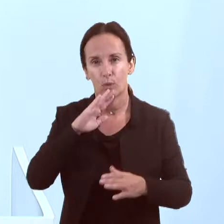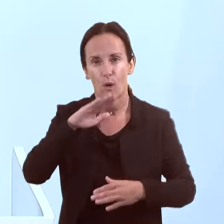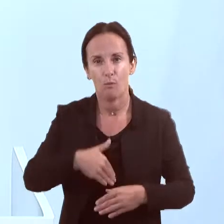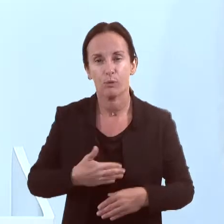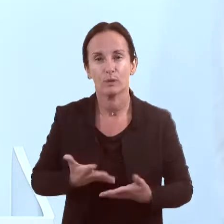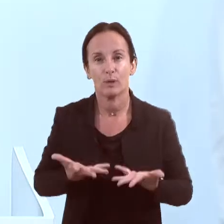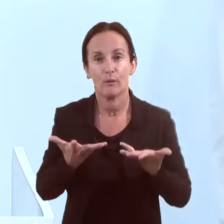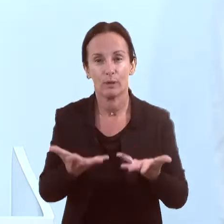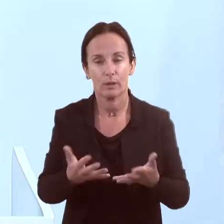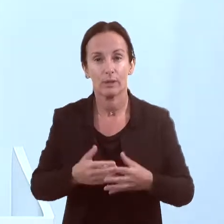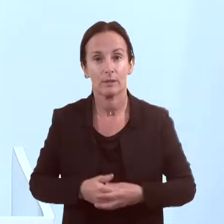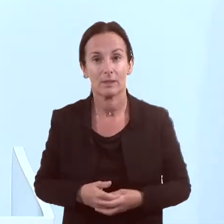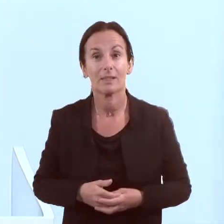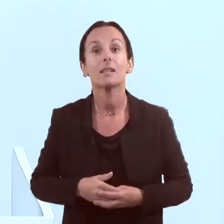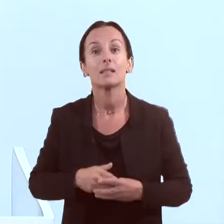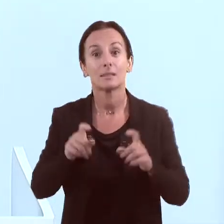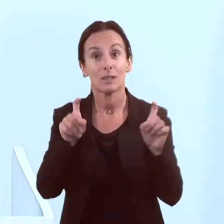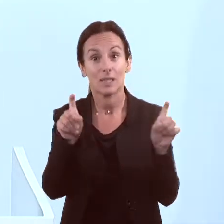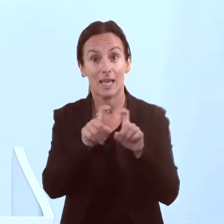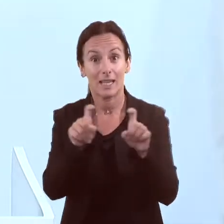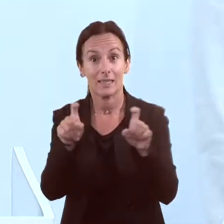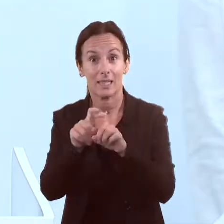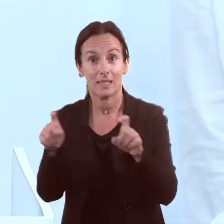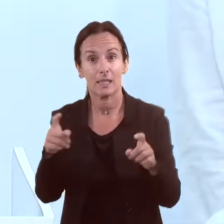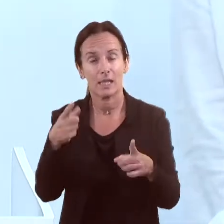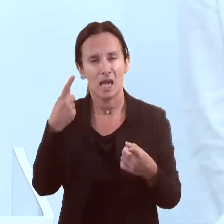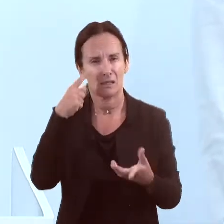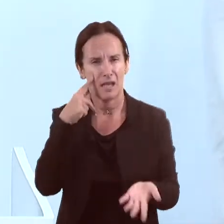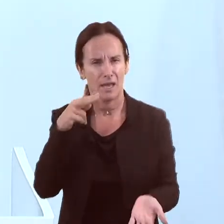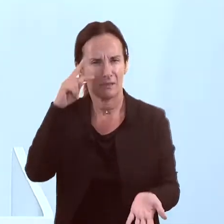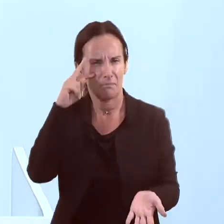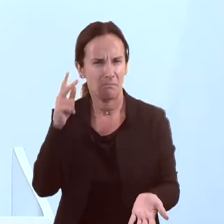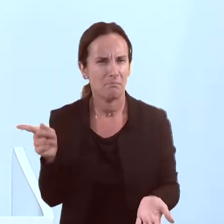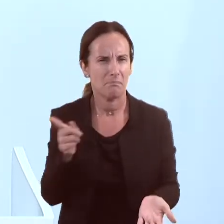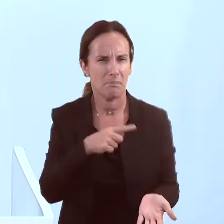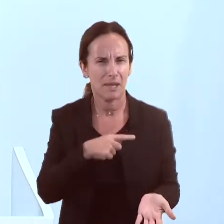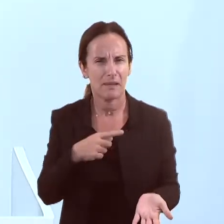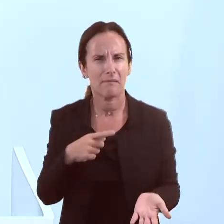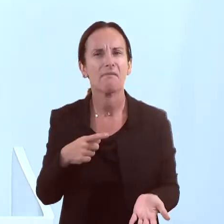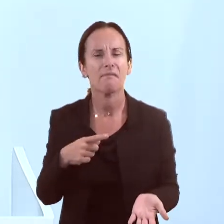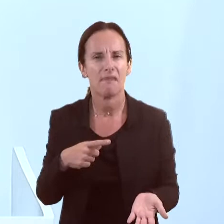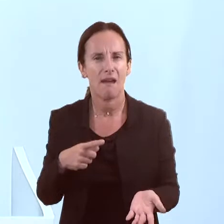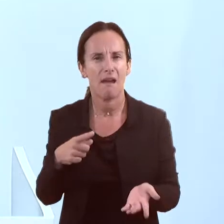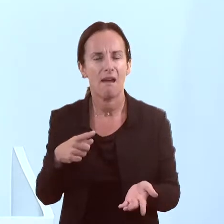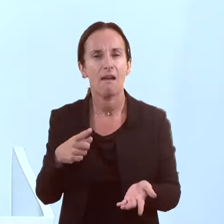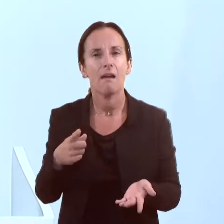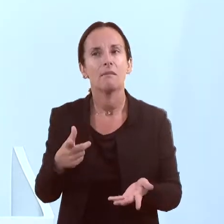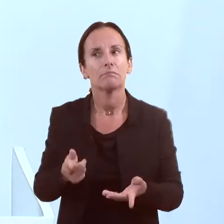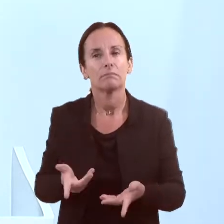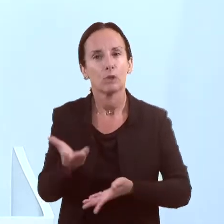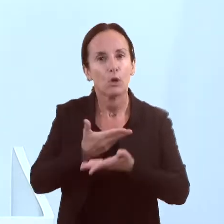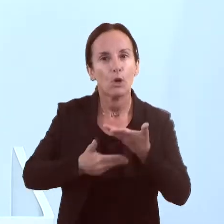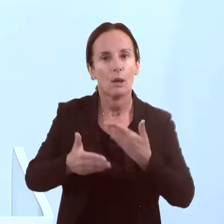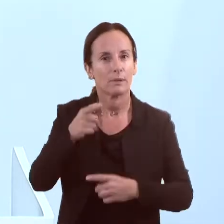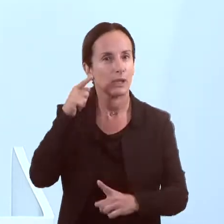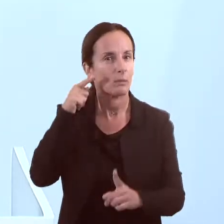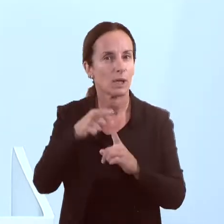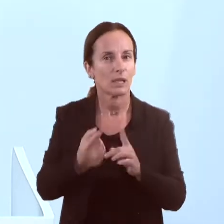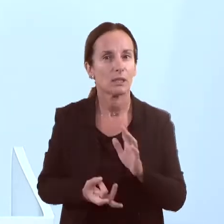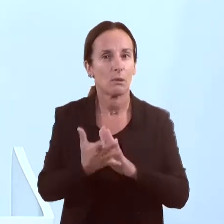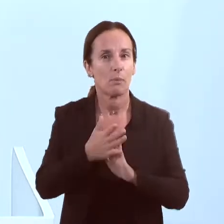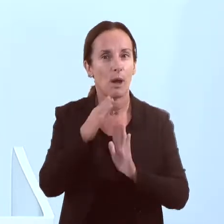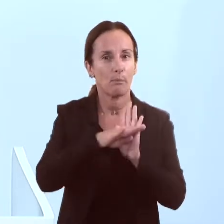vital importància el suport de les entitats expertes per transferir coneixement, per avaluar i escalar els programes i